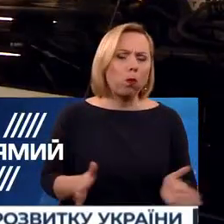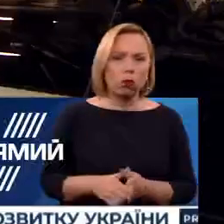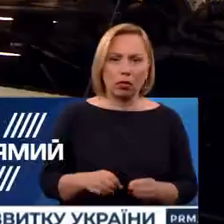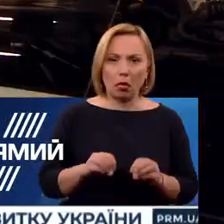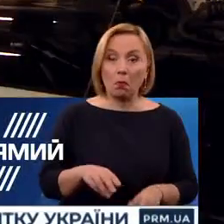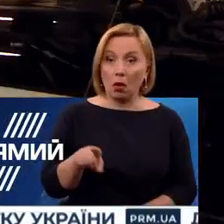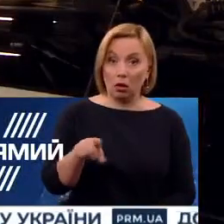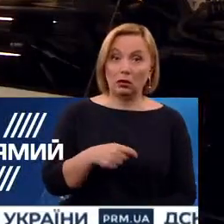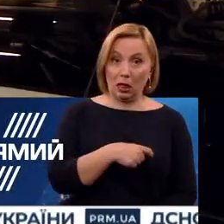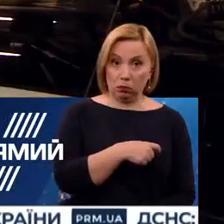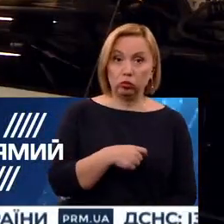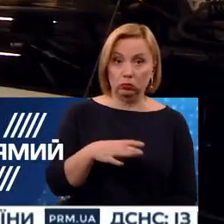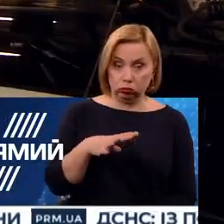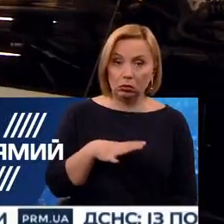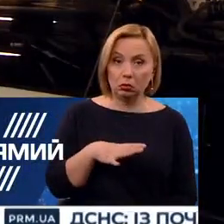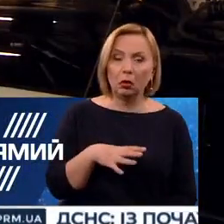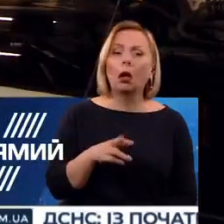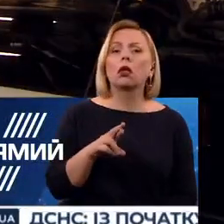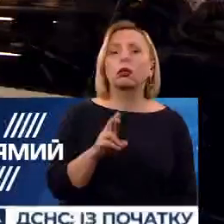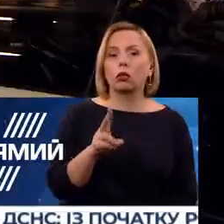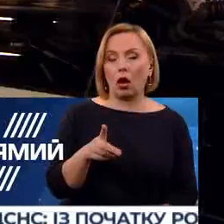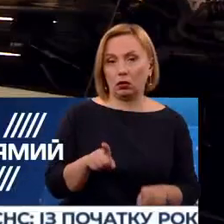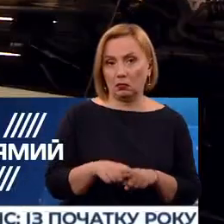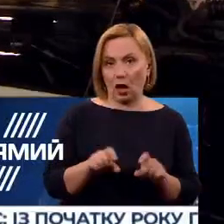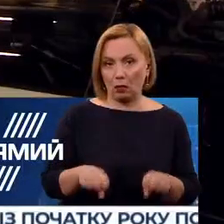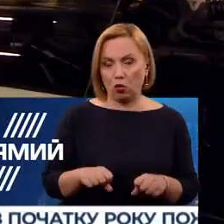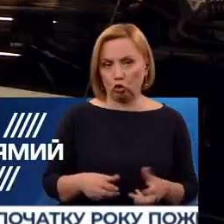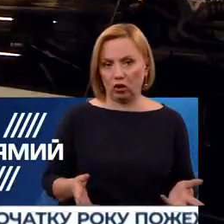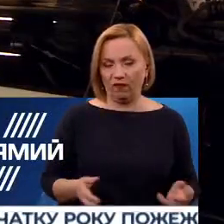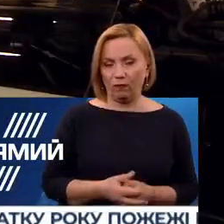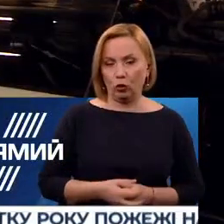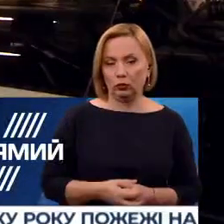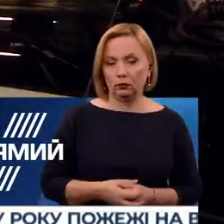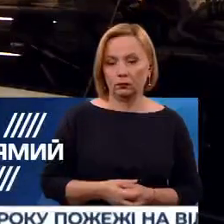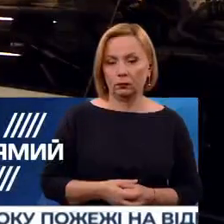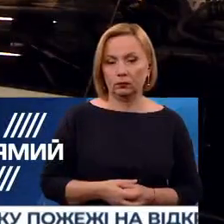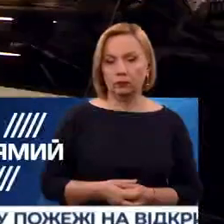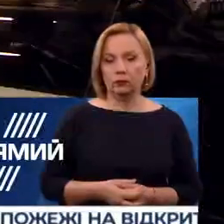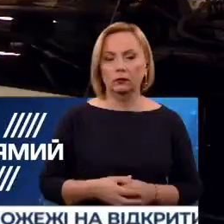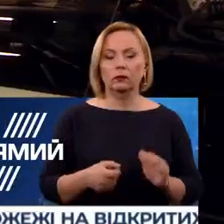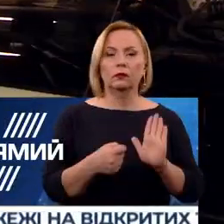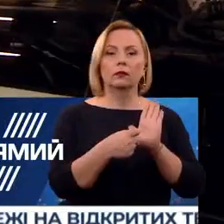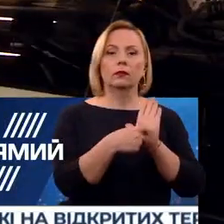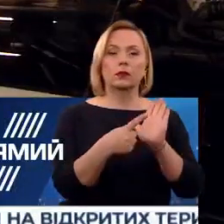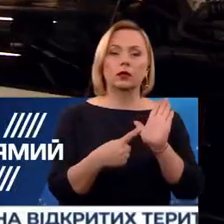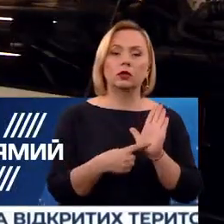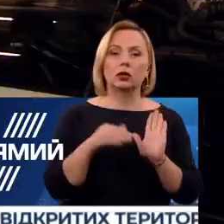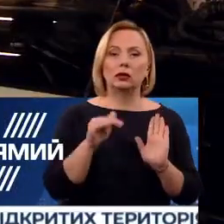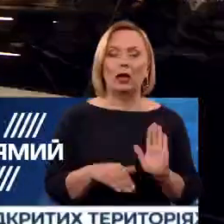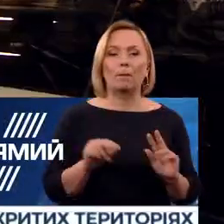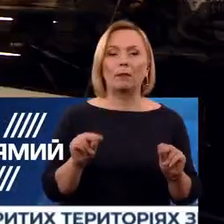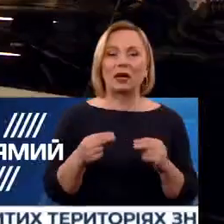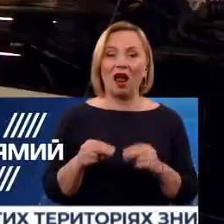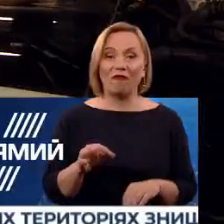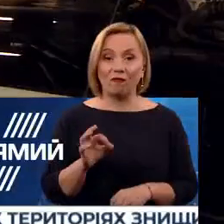як до депутата багатьох скликань, зрештою, наскільки це можливо і про що це? Будь ласка. 16 тисяч правок – це про